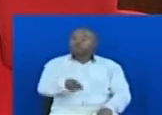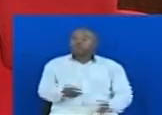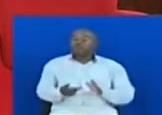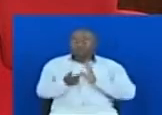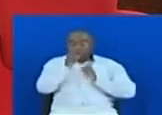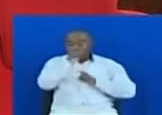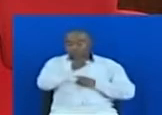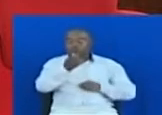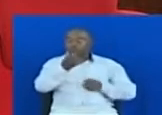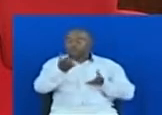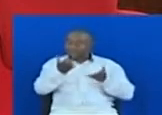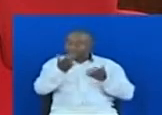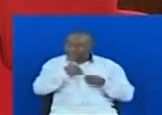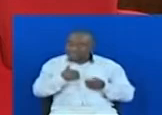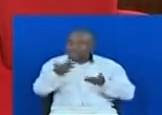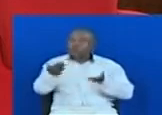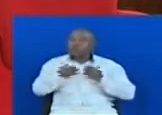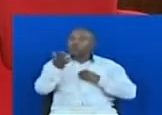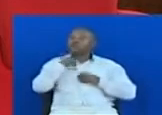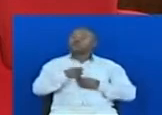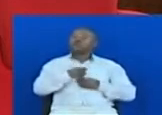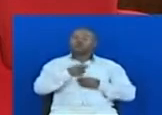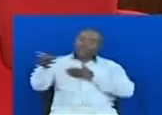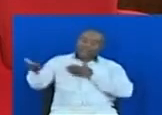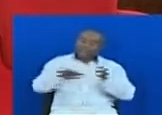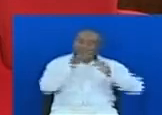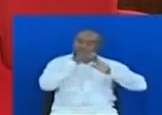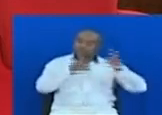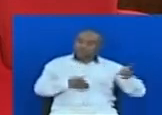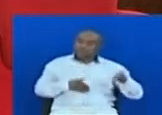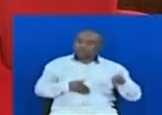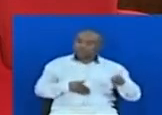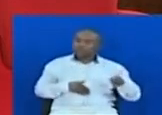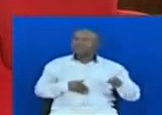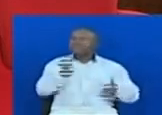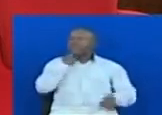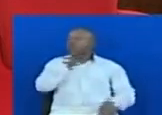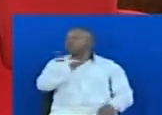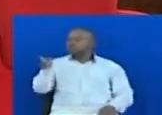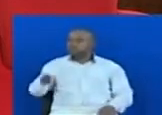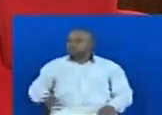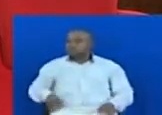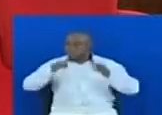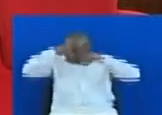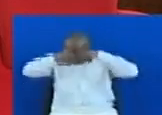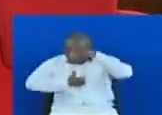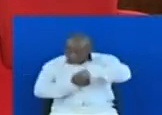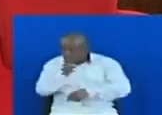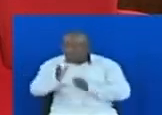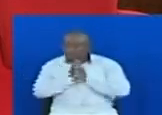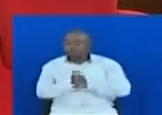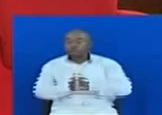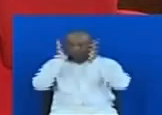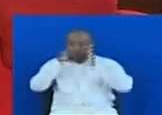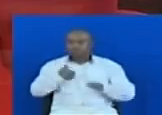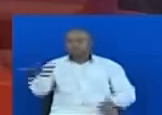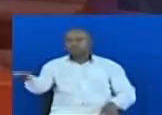za nyungu, karibuni hata kwangu niwachome nyungu. Shekirindi ana dawa, msigune, dawa ipo. Nakushukuru sana Mheshimiwa